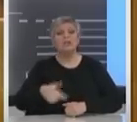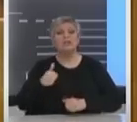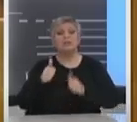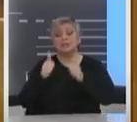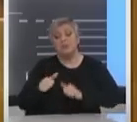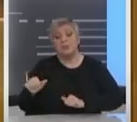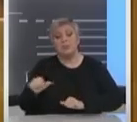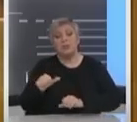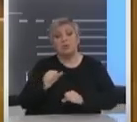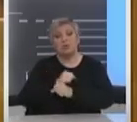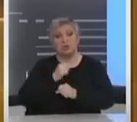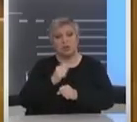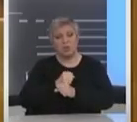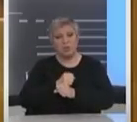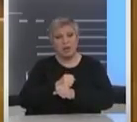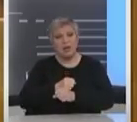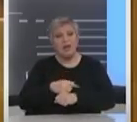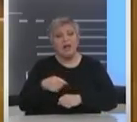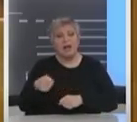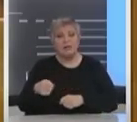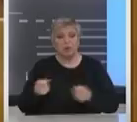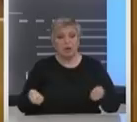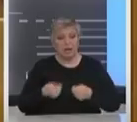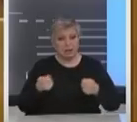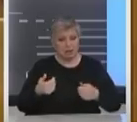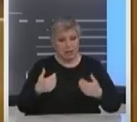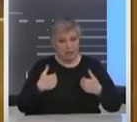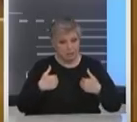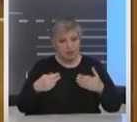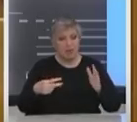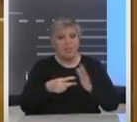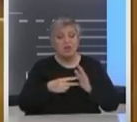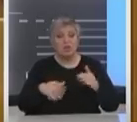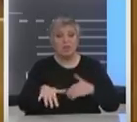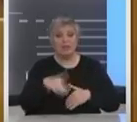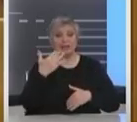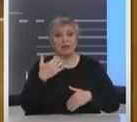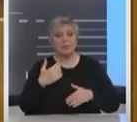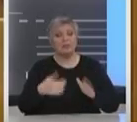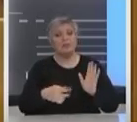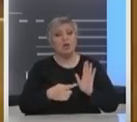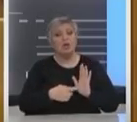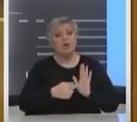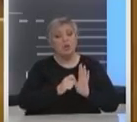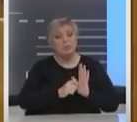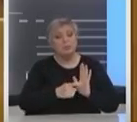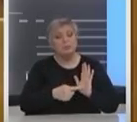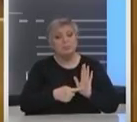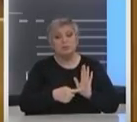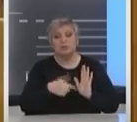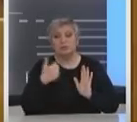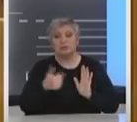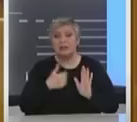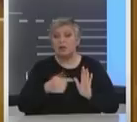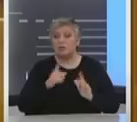Αυτό είναι το νήμα που συνδέει τη δική μας πολιτική, που το 2015 καταργήσαμε με δικό μας νόμο την επιστράτευση των απεργών. Αυτό είναι το